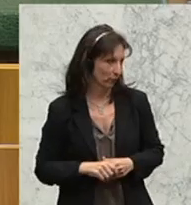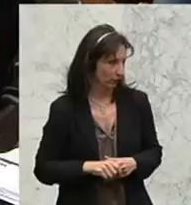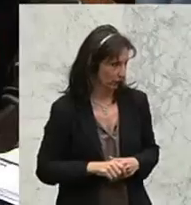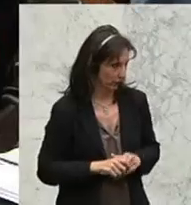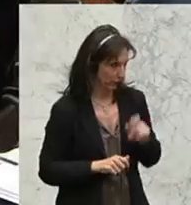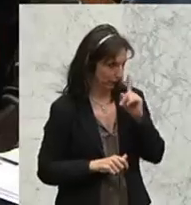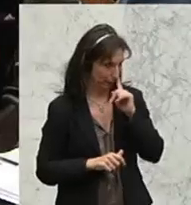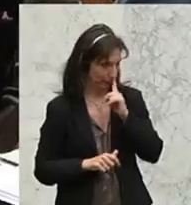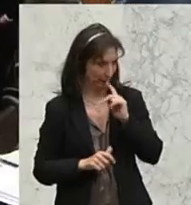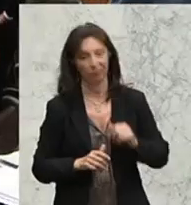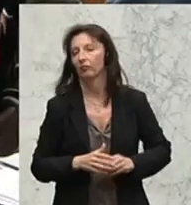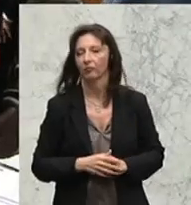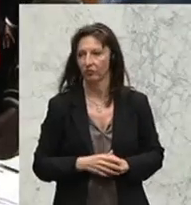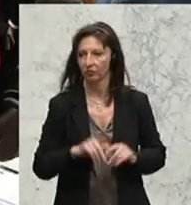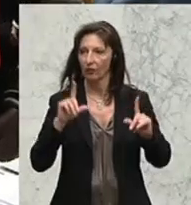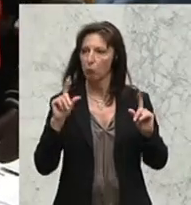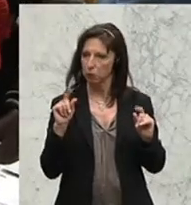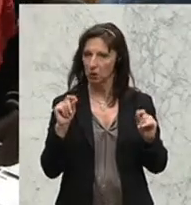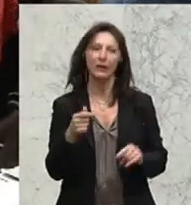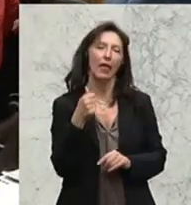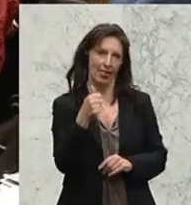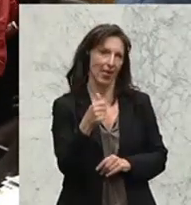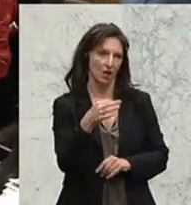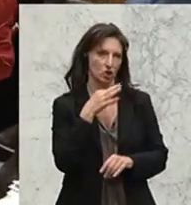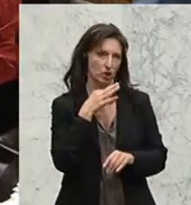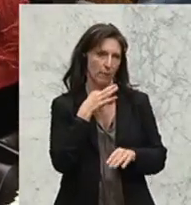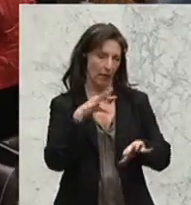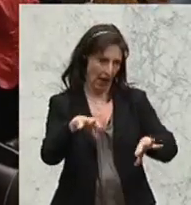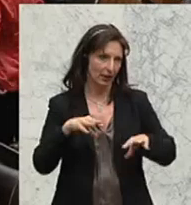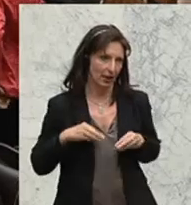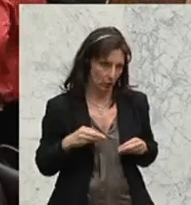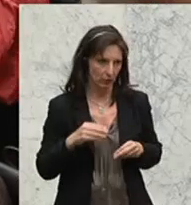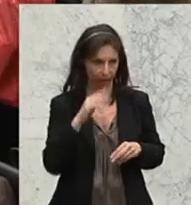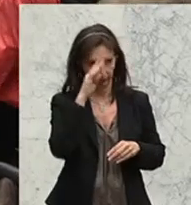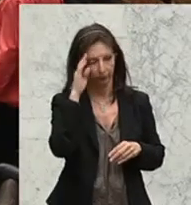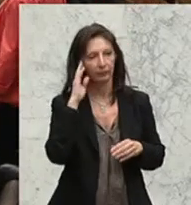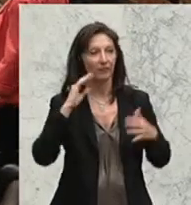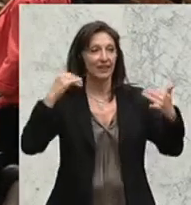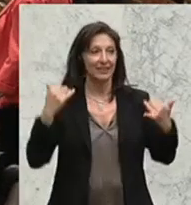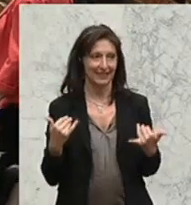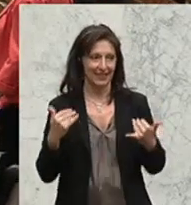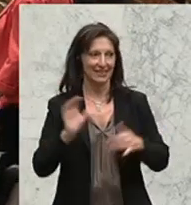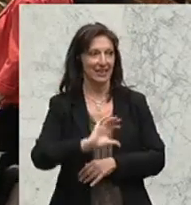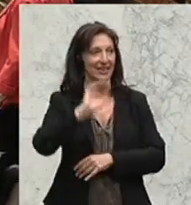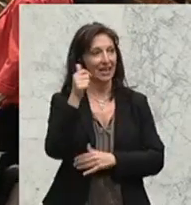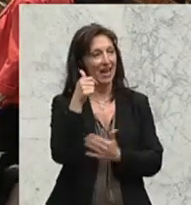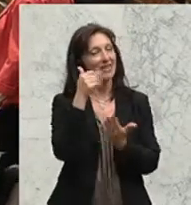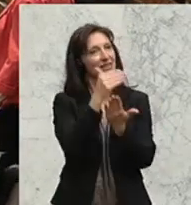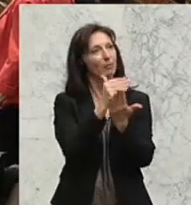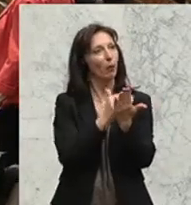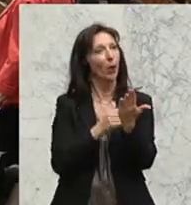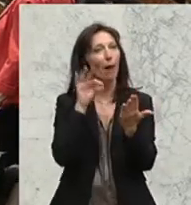Zeichen. Das ist einstimmig so angenommen. Damit gelangen wir zum ersten Punkt